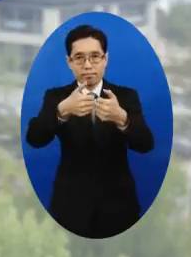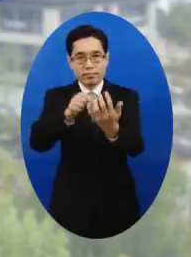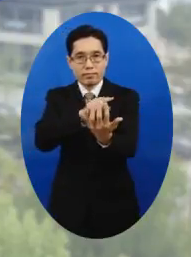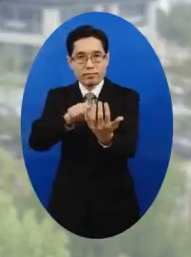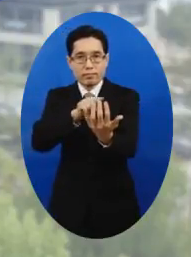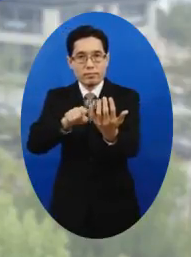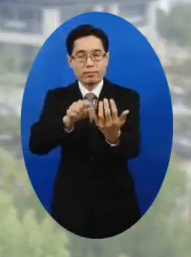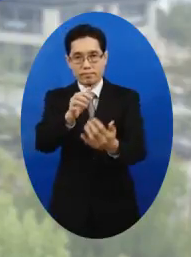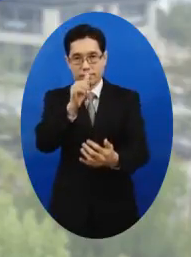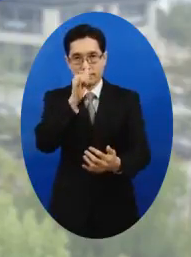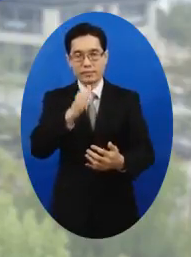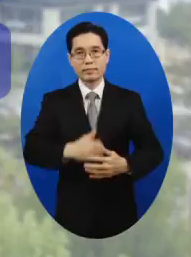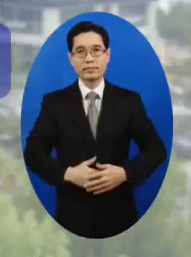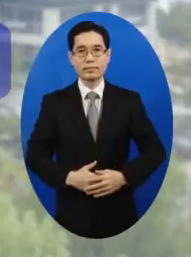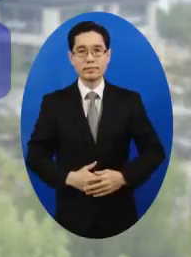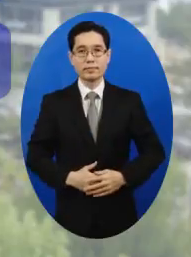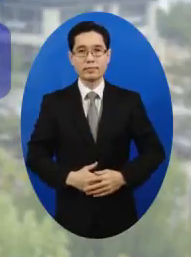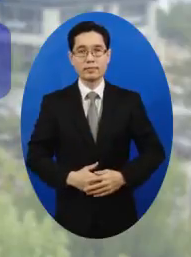실시했습니다